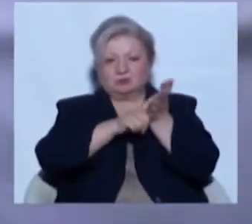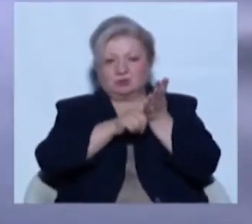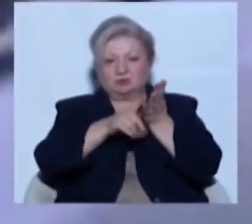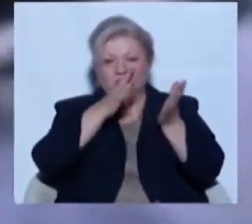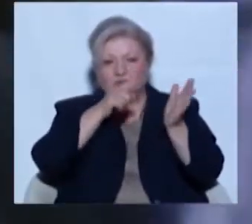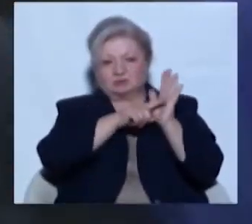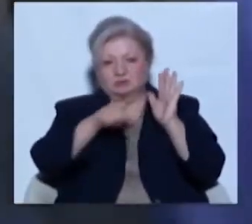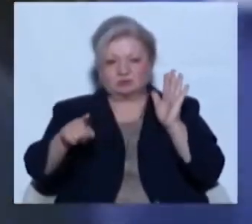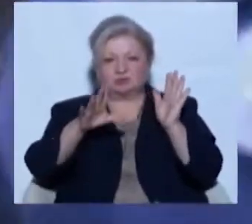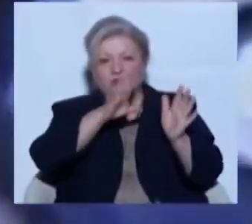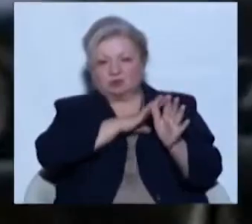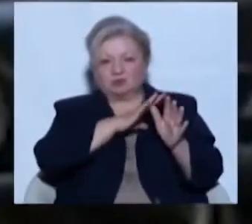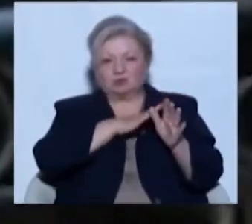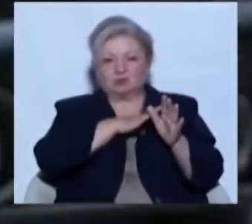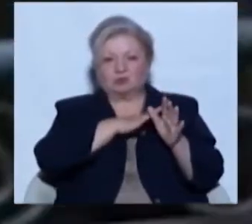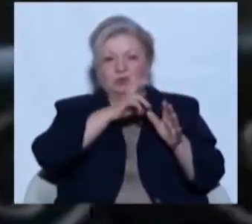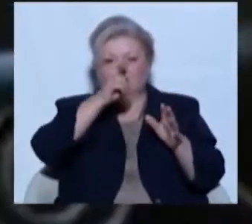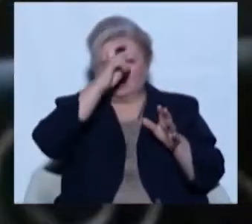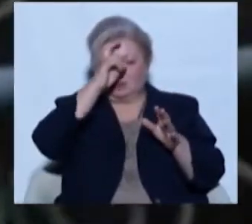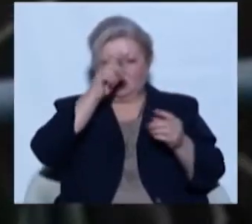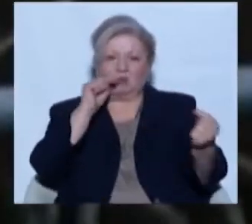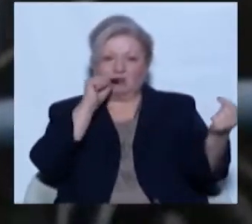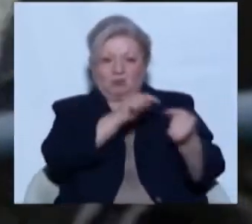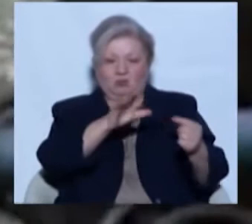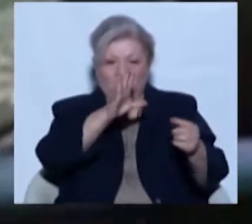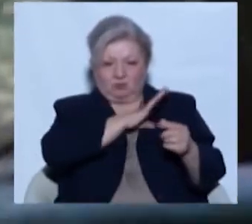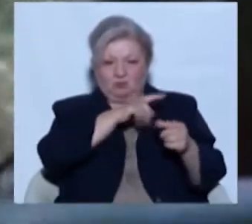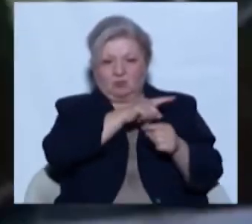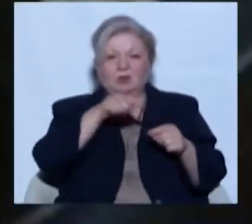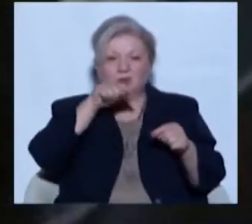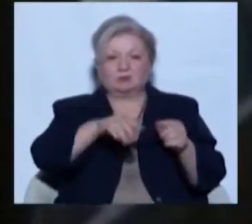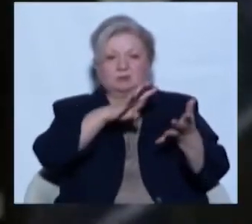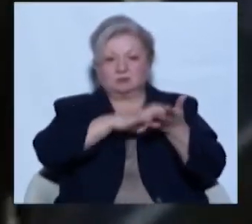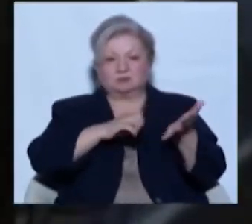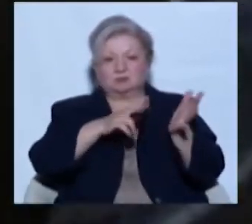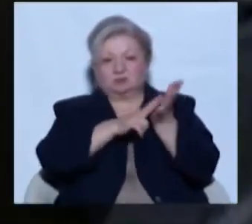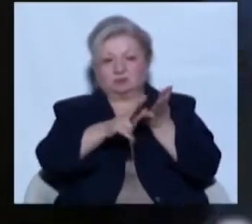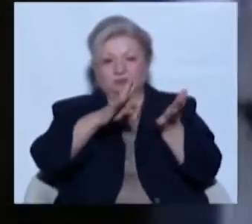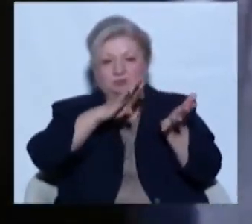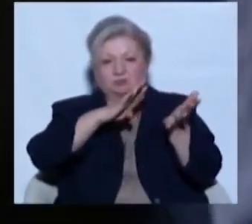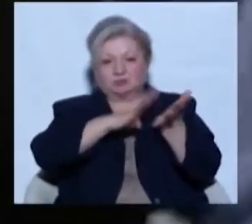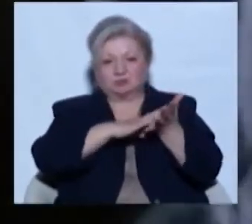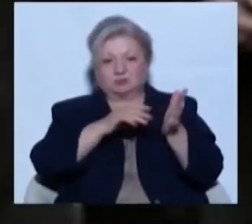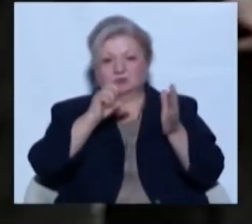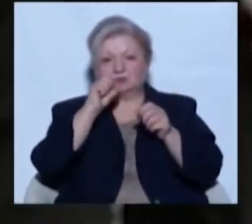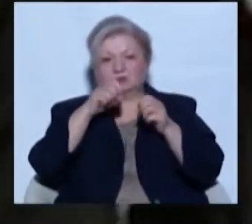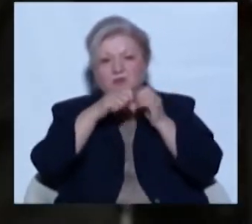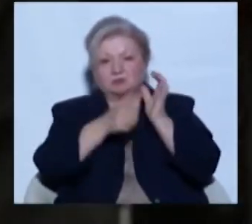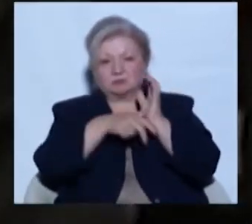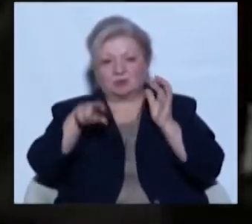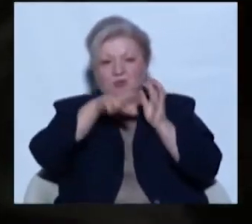70-იანი წლებიდან იყო ხელისუფლებასთან ოპოზიციაში. Და აი 1989 წლის 16 დეკემბერს ხელისუფლება